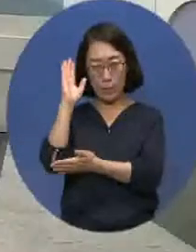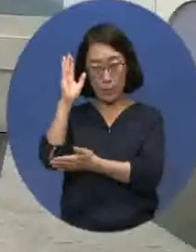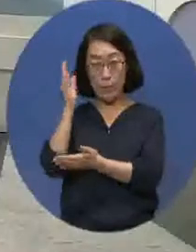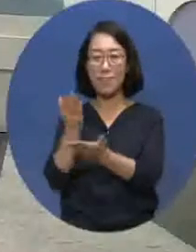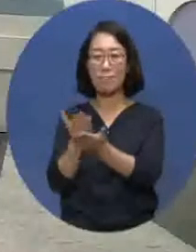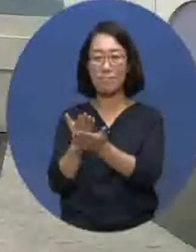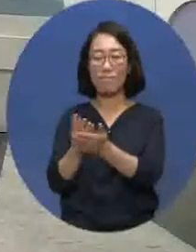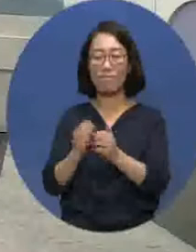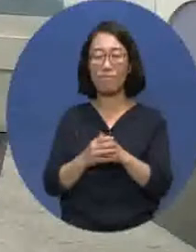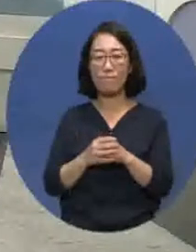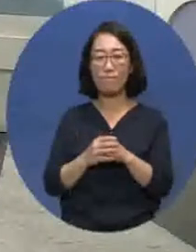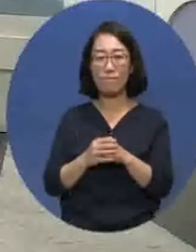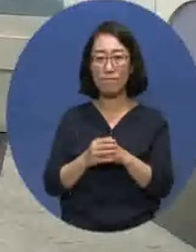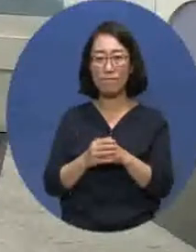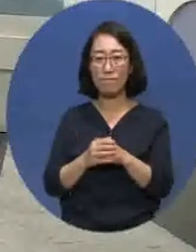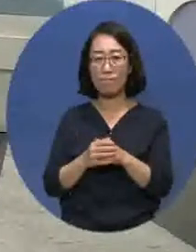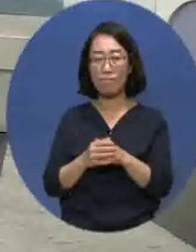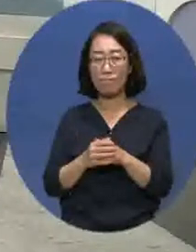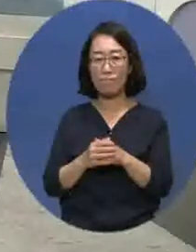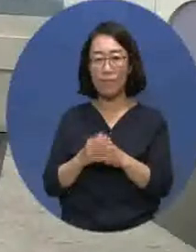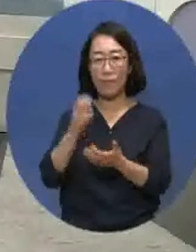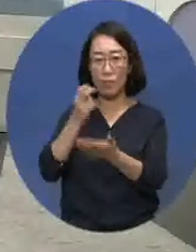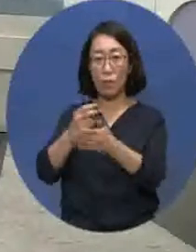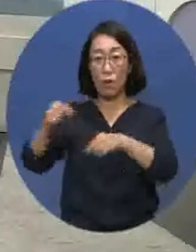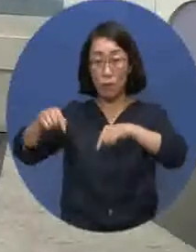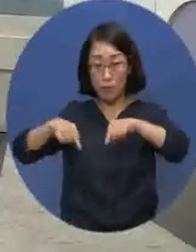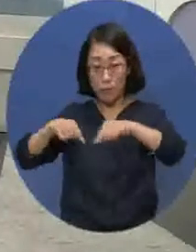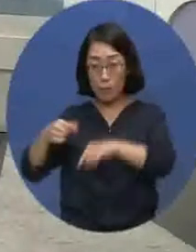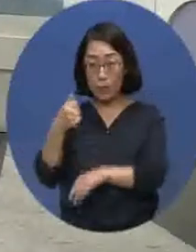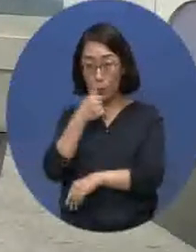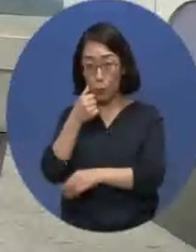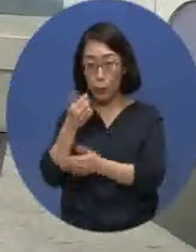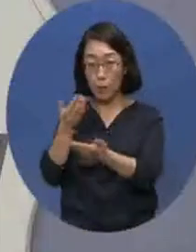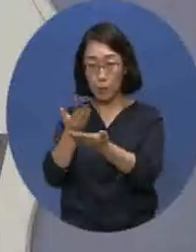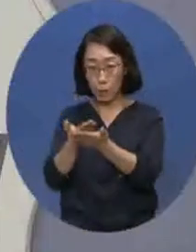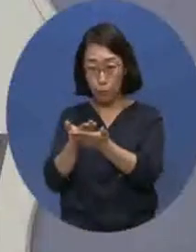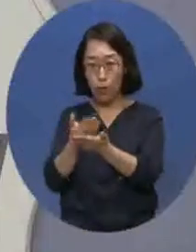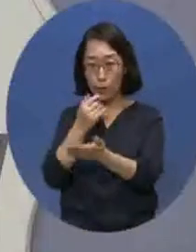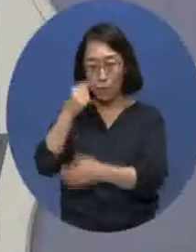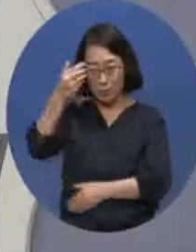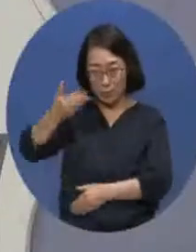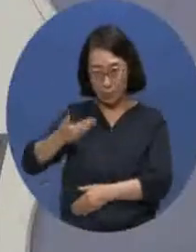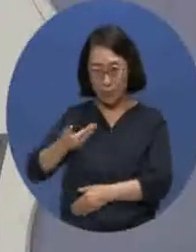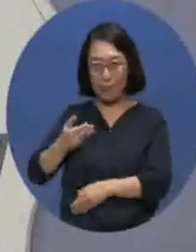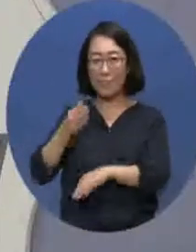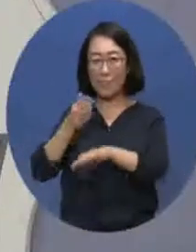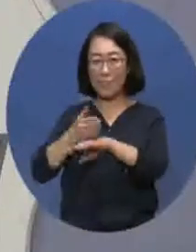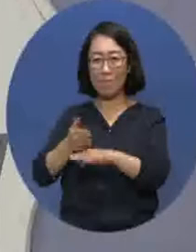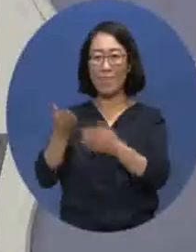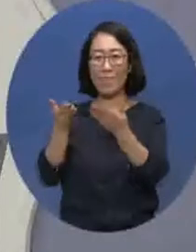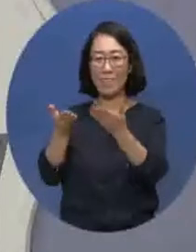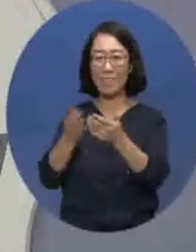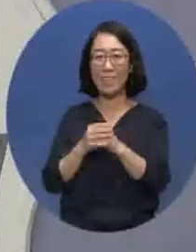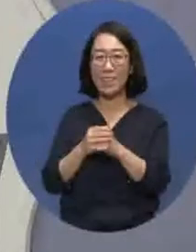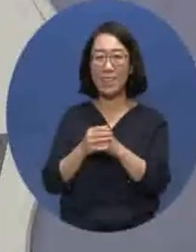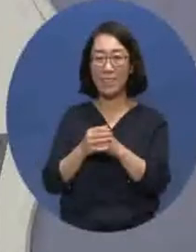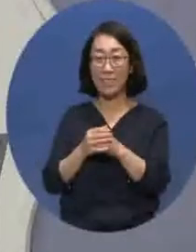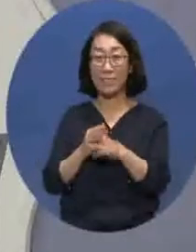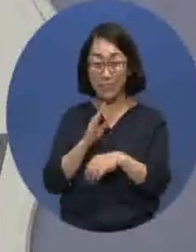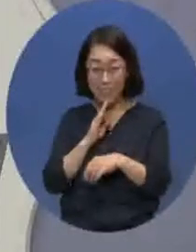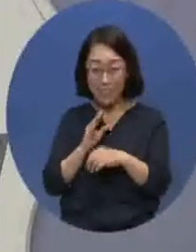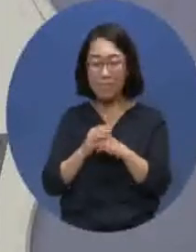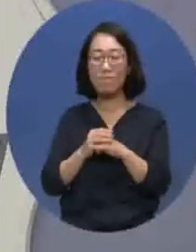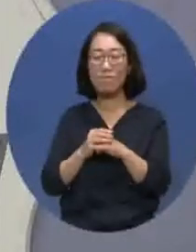네 우리 정책을 소개할 수 있는 또 질문을 해주셔서 감사합니다 아 그래